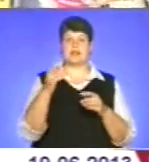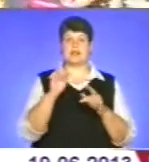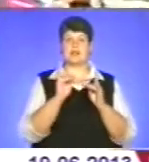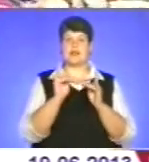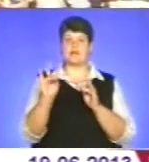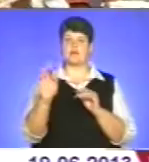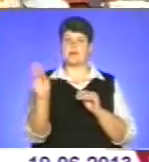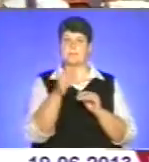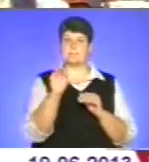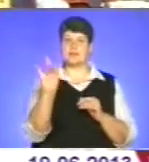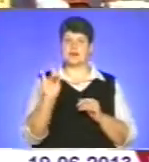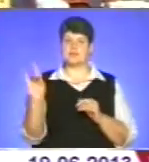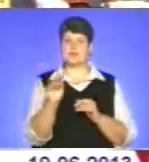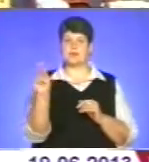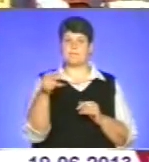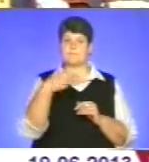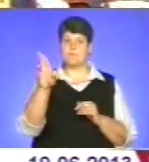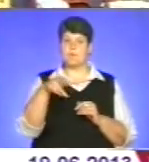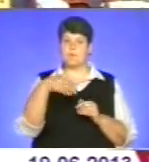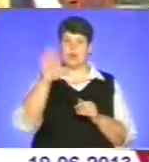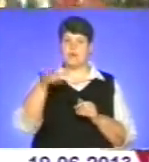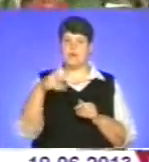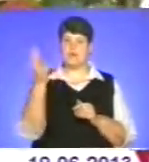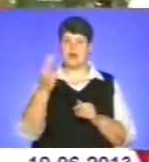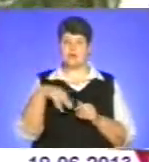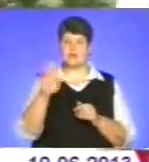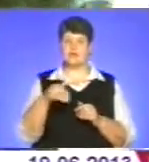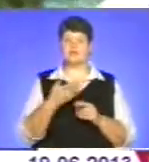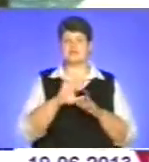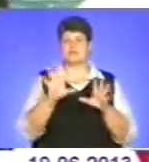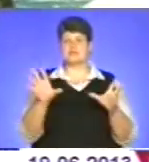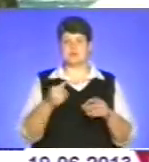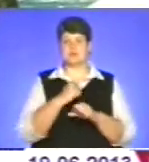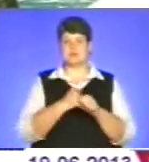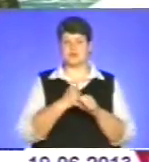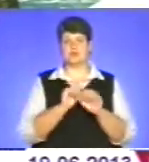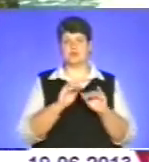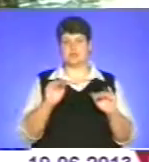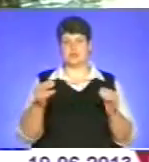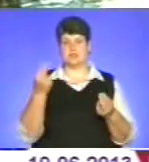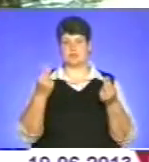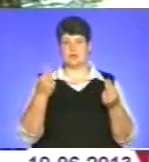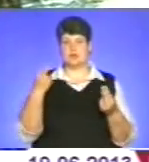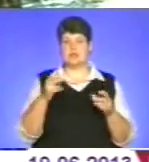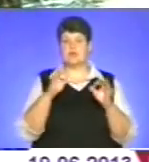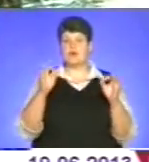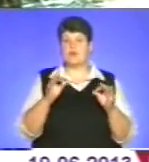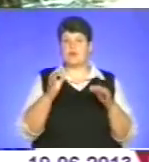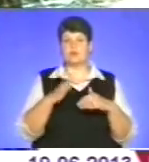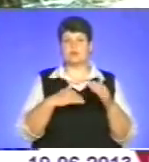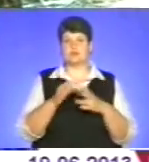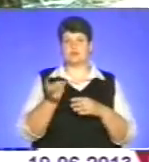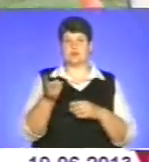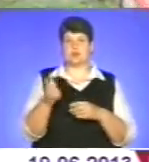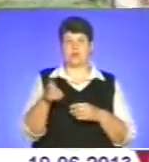і задіяні всі атракціони, і дитячі, і каруселі, і ці. Я думаю, ми кожної практично неділі відвідуємо